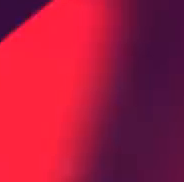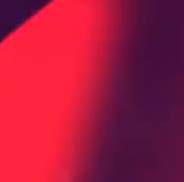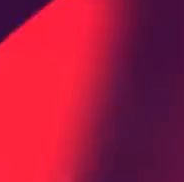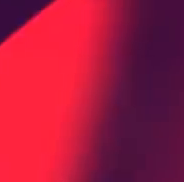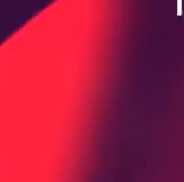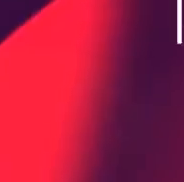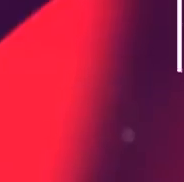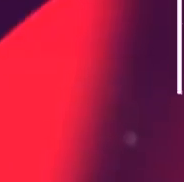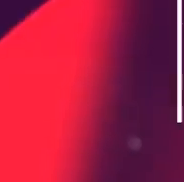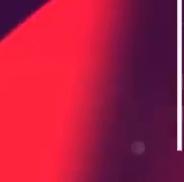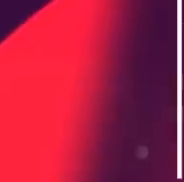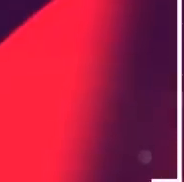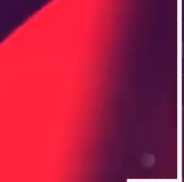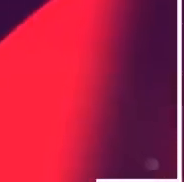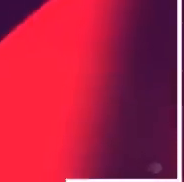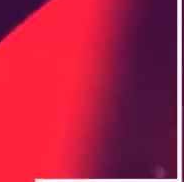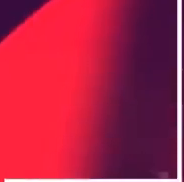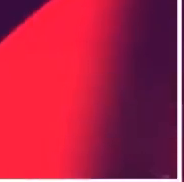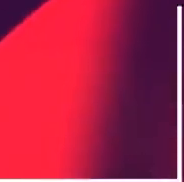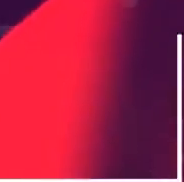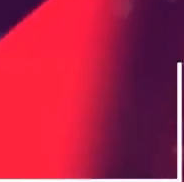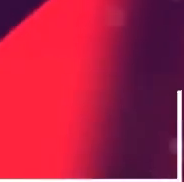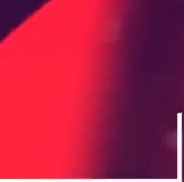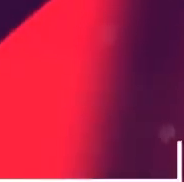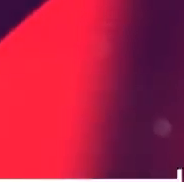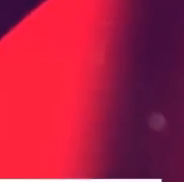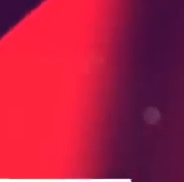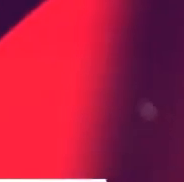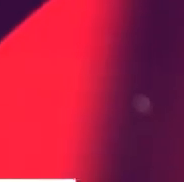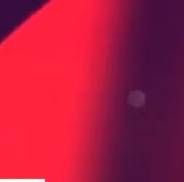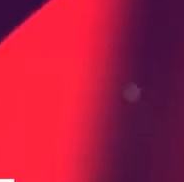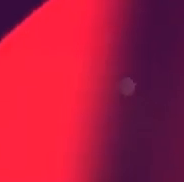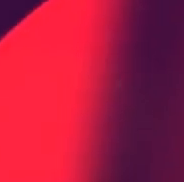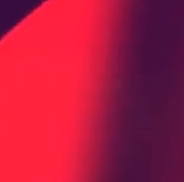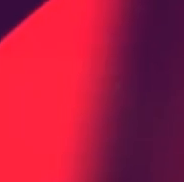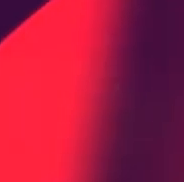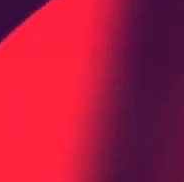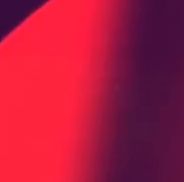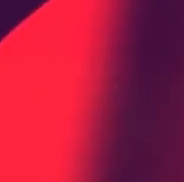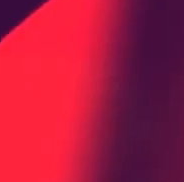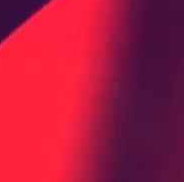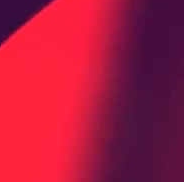දිනපතා අලුත් වීඩියෝ සහ ප්‍රවෘත්ති නැරඹීමට ඉහත බටන් එක ක්ලික් කර සියත ටීවී subscribe කරන්න.